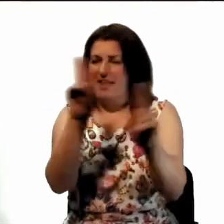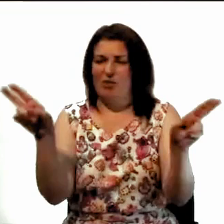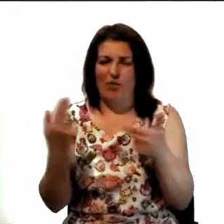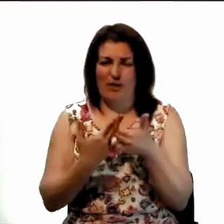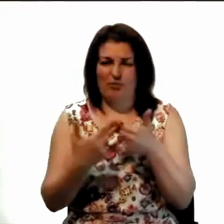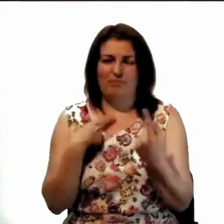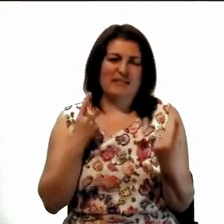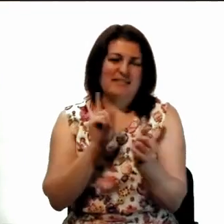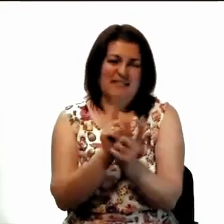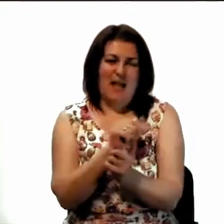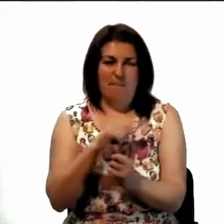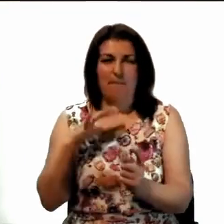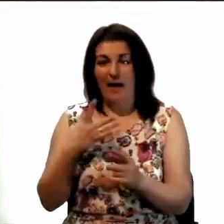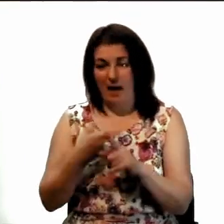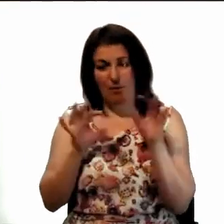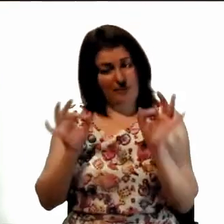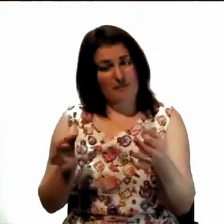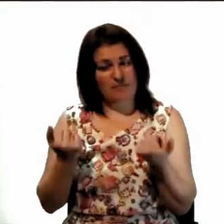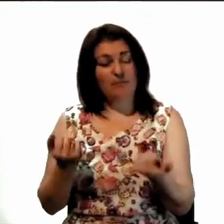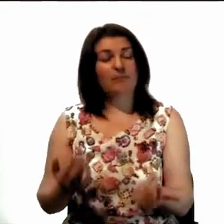наедине. Ну, правда